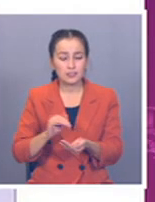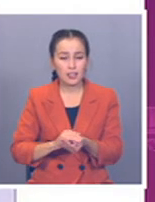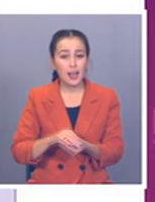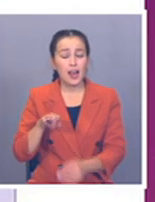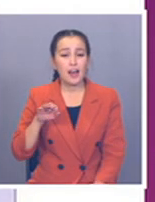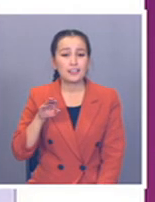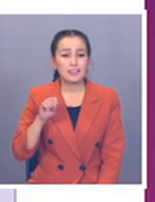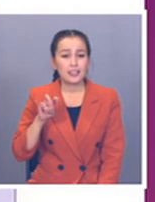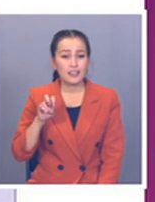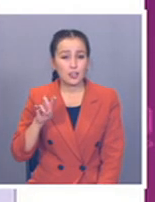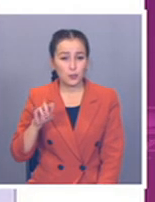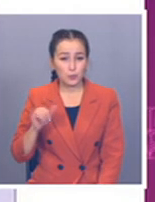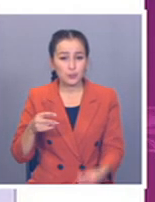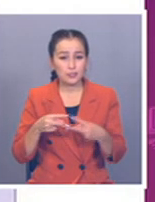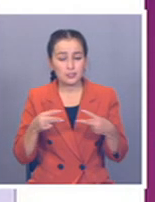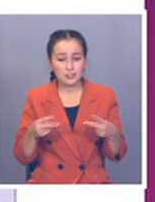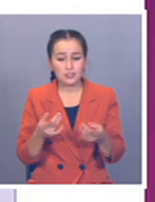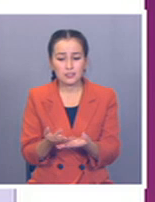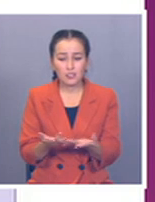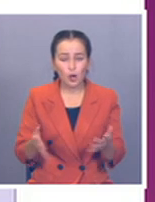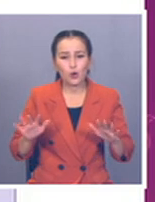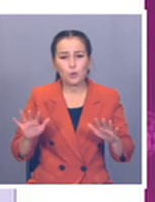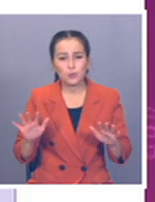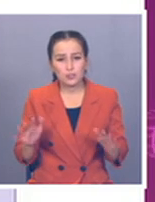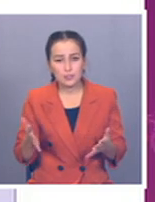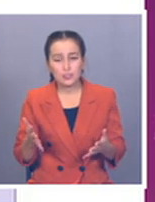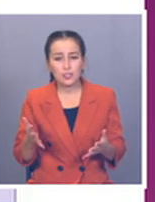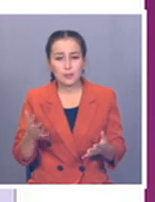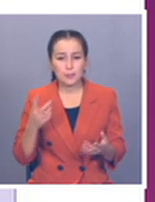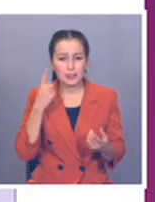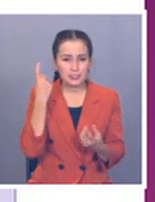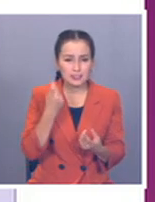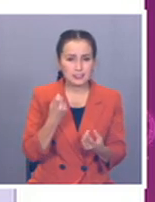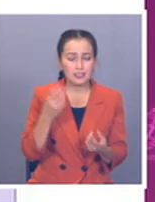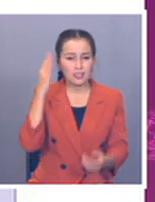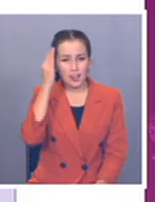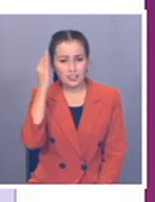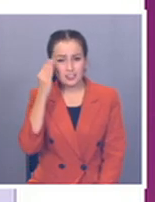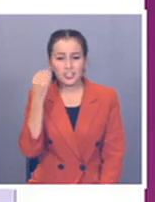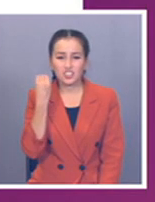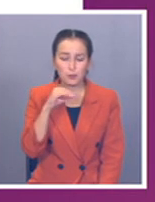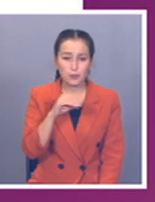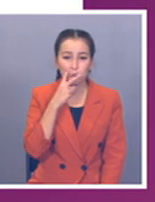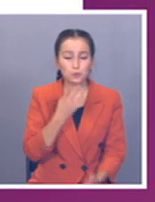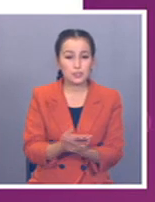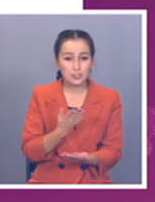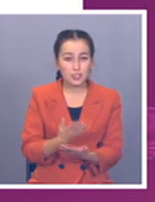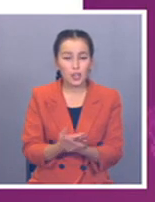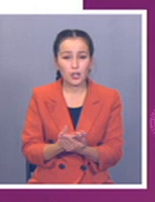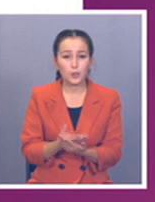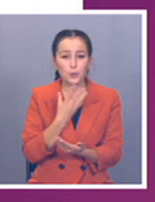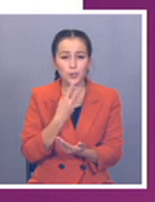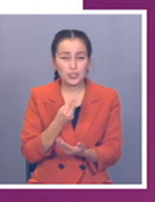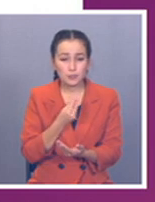– заттың, нәрсенің, құбылыстың, белгісін, қасиетін, сапасын көрсететін көркемдік